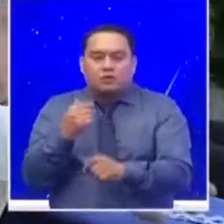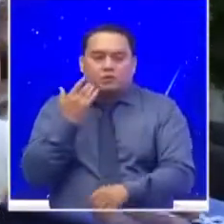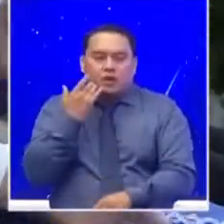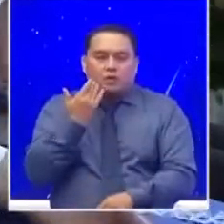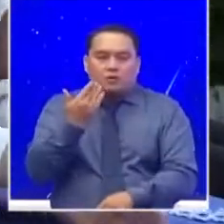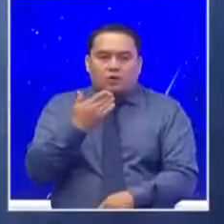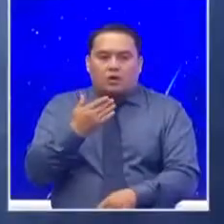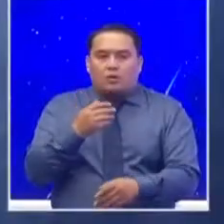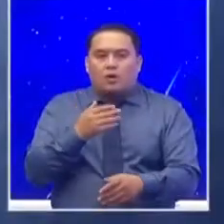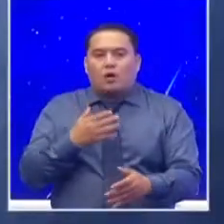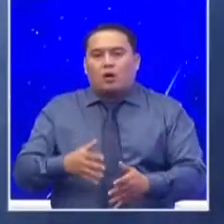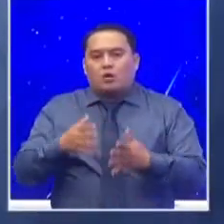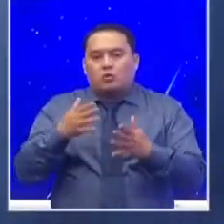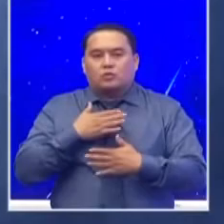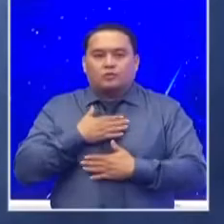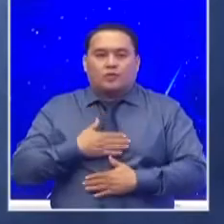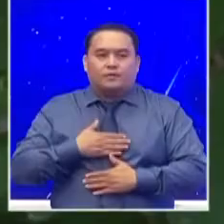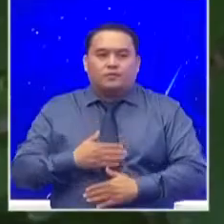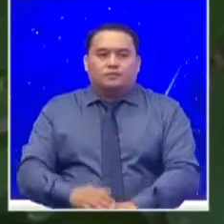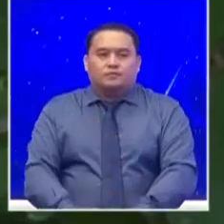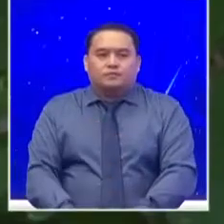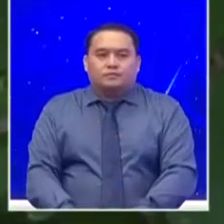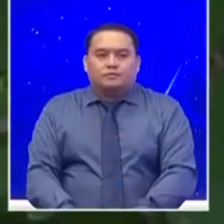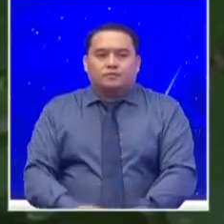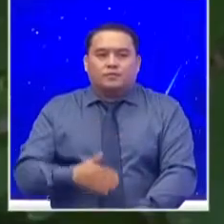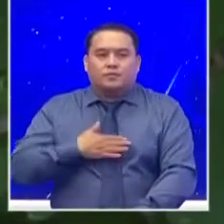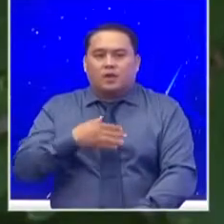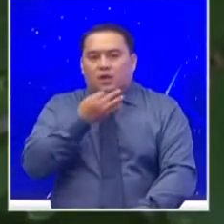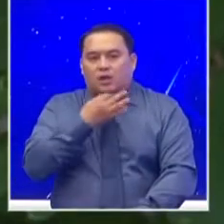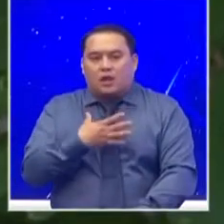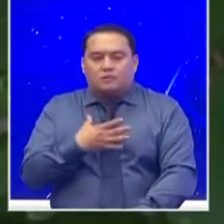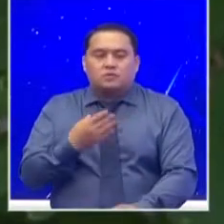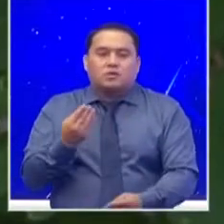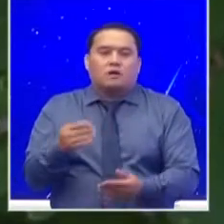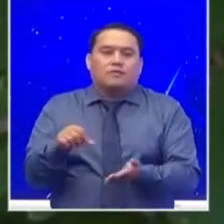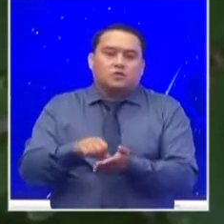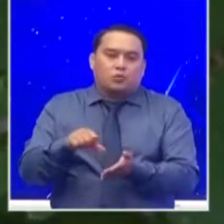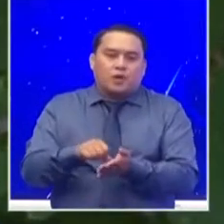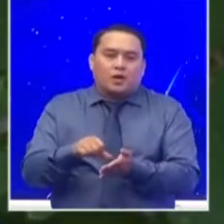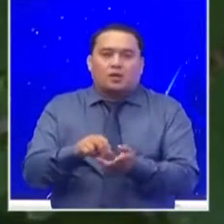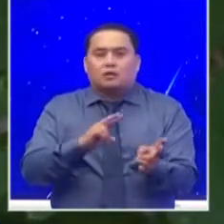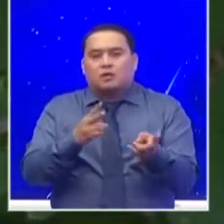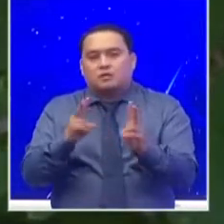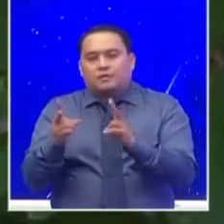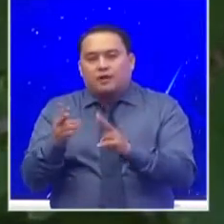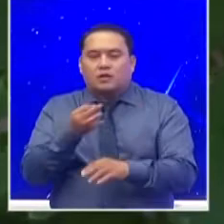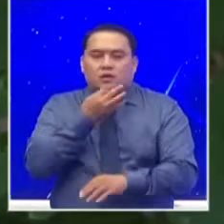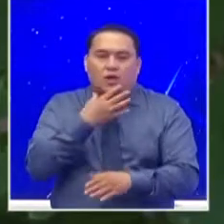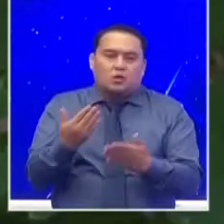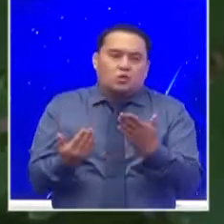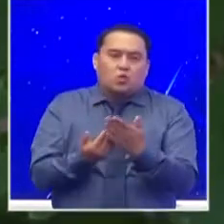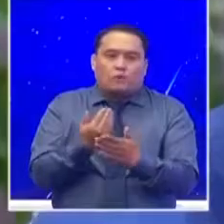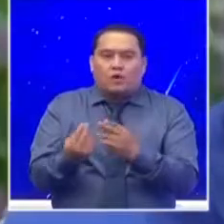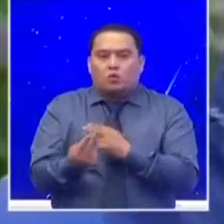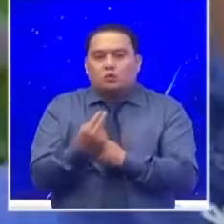сказать, получают от этого огромное удовольствие. Нравится играть, нравится выступать где-то, учить новые